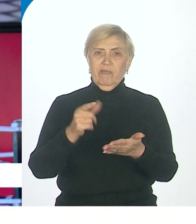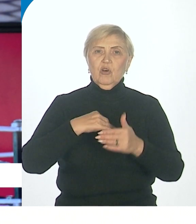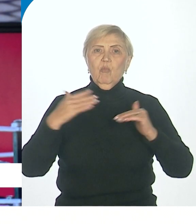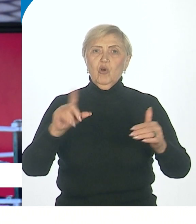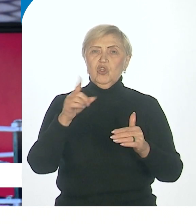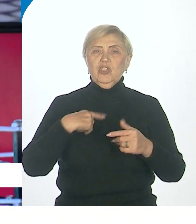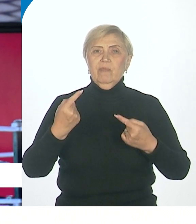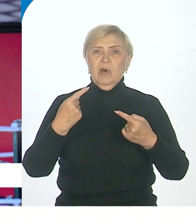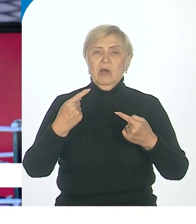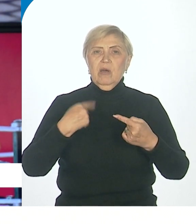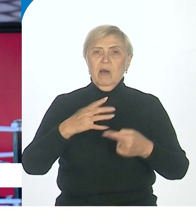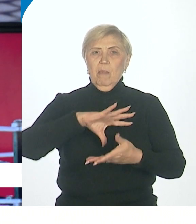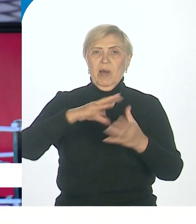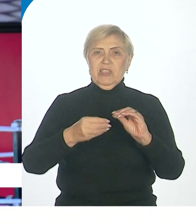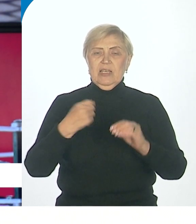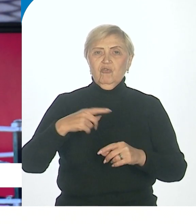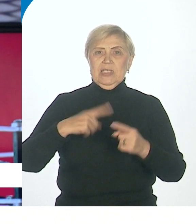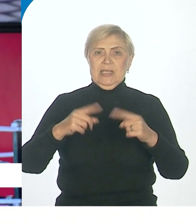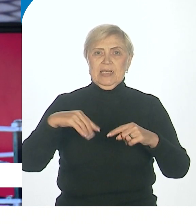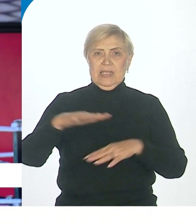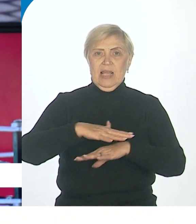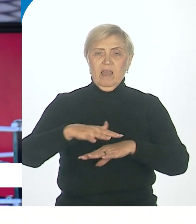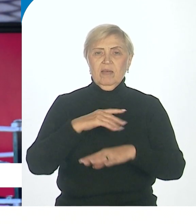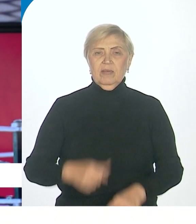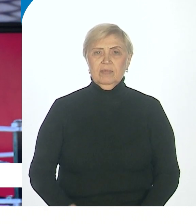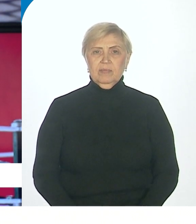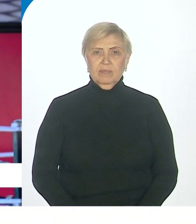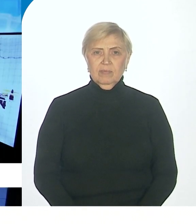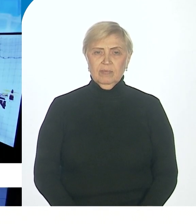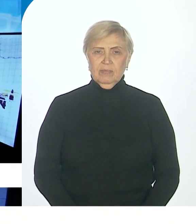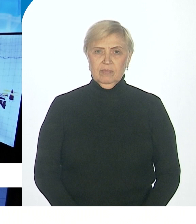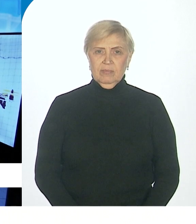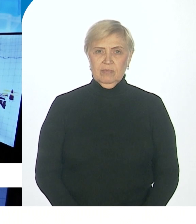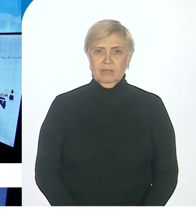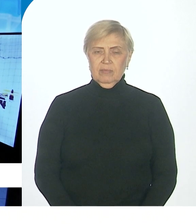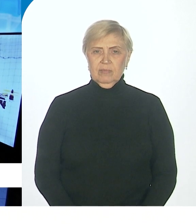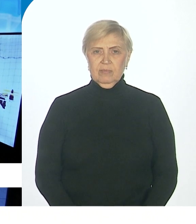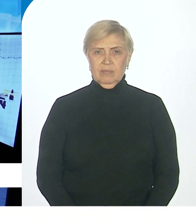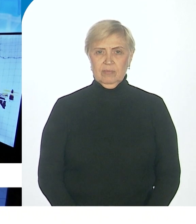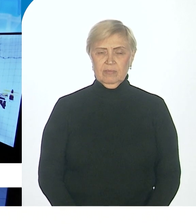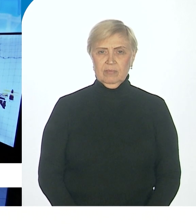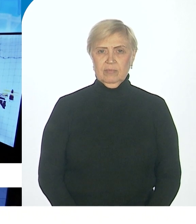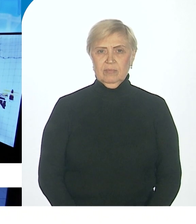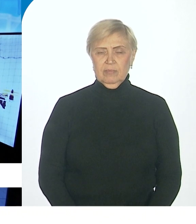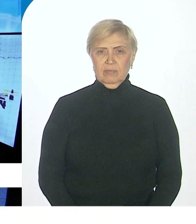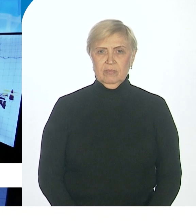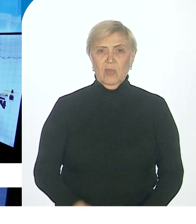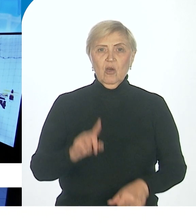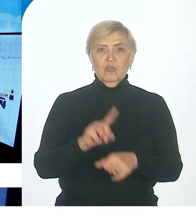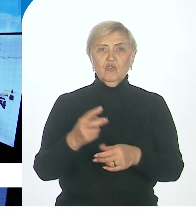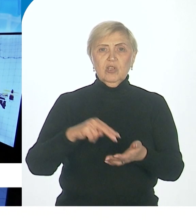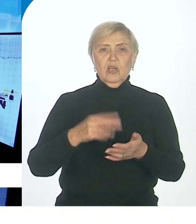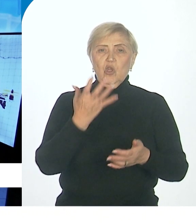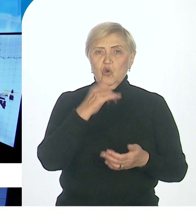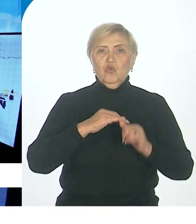стране, ну, в остальных субъектах. ДВФО. Да, и но должно стать еще больше, потому